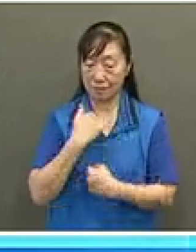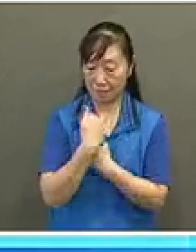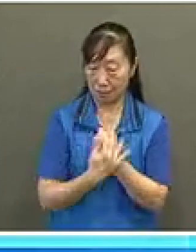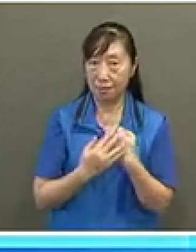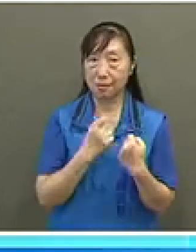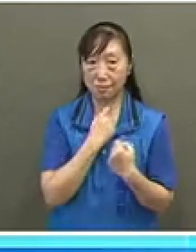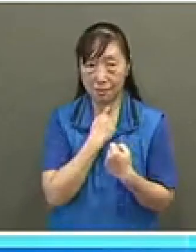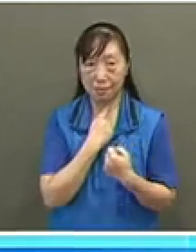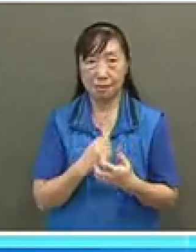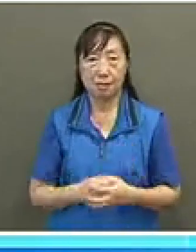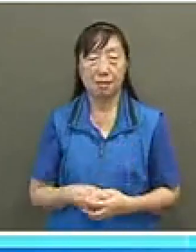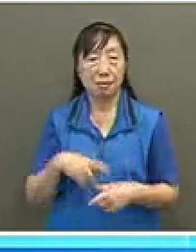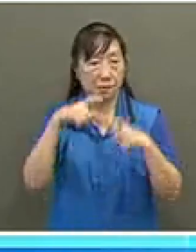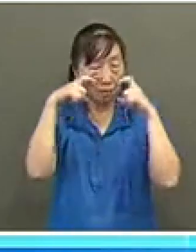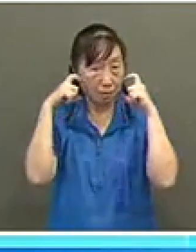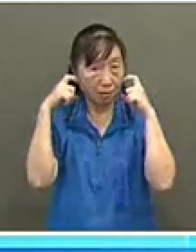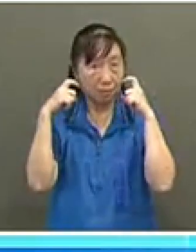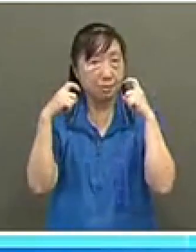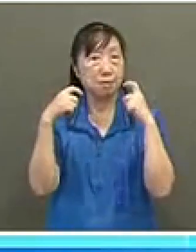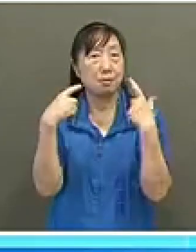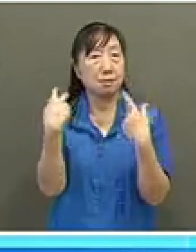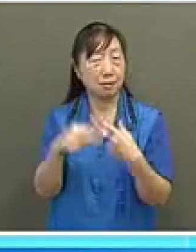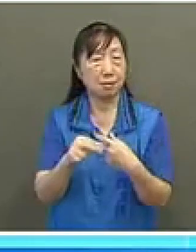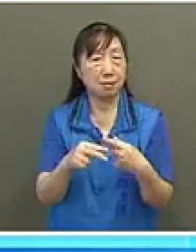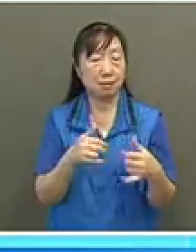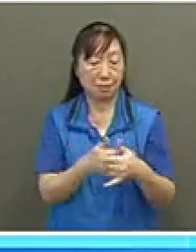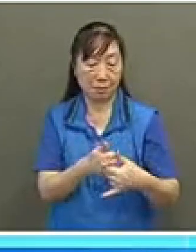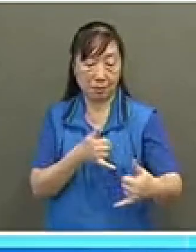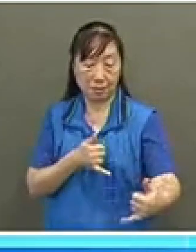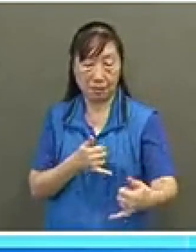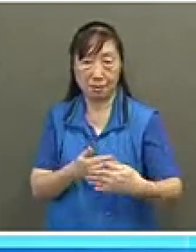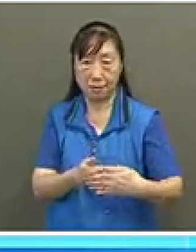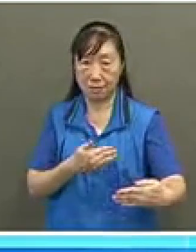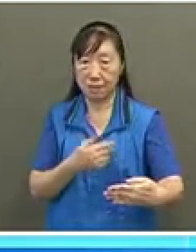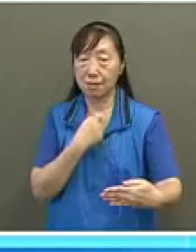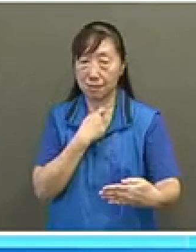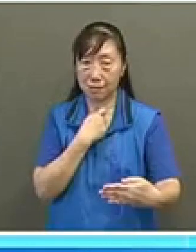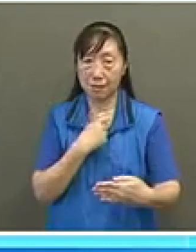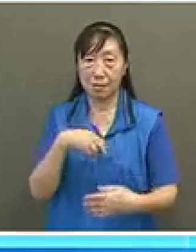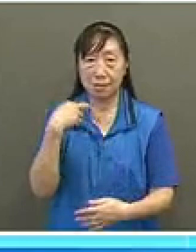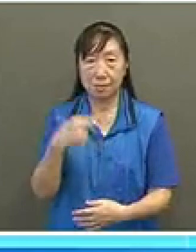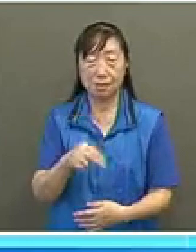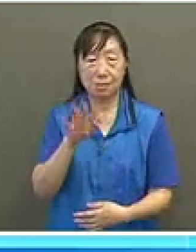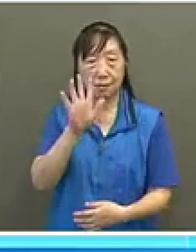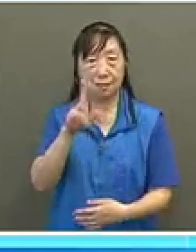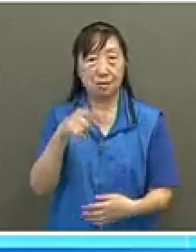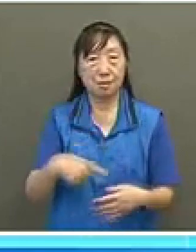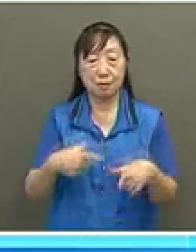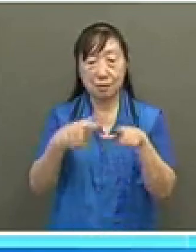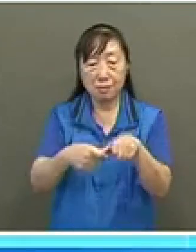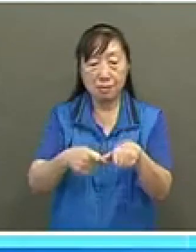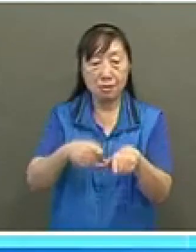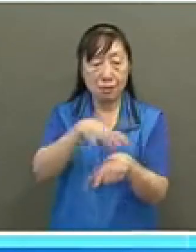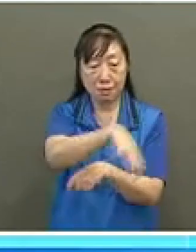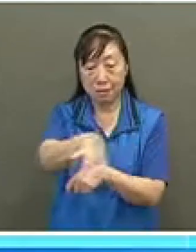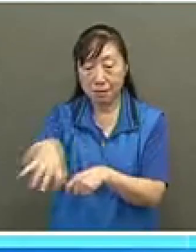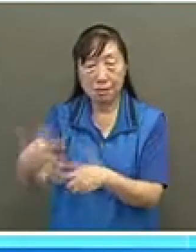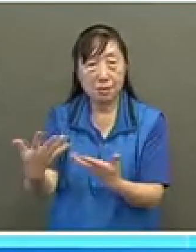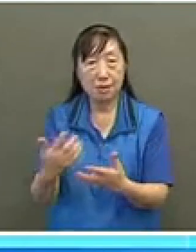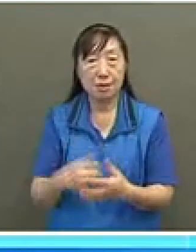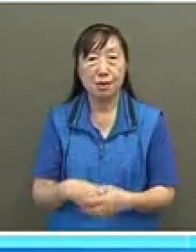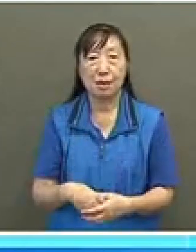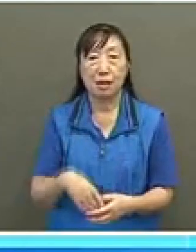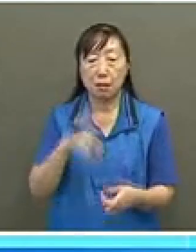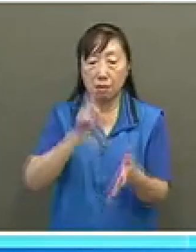护，除了戴口罩以外，社交距离，更重要的有一些公有的地方以及